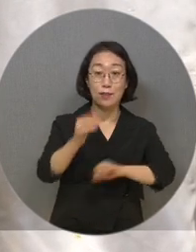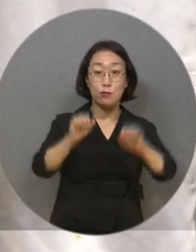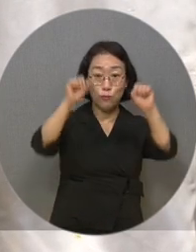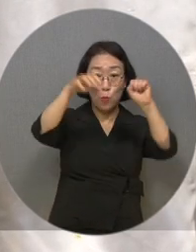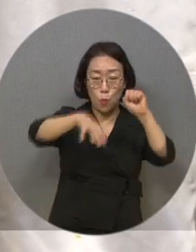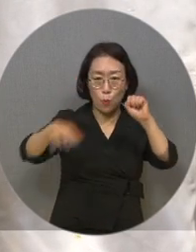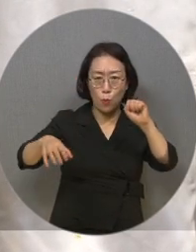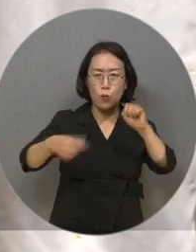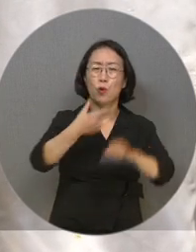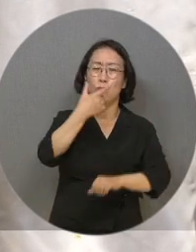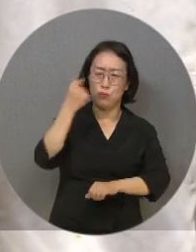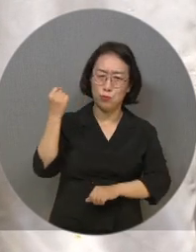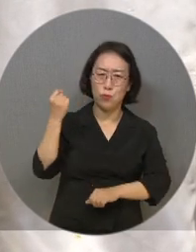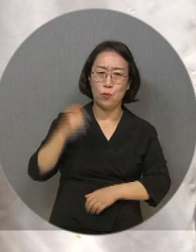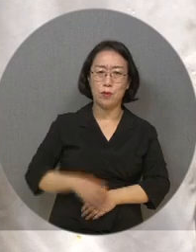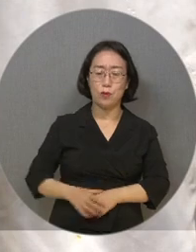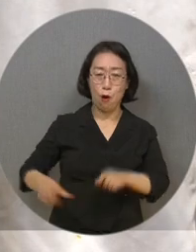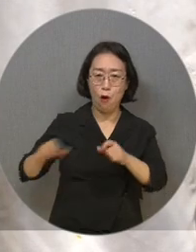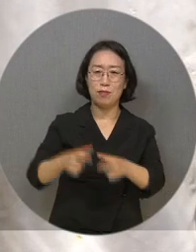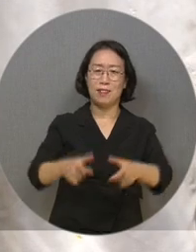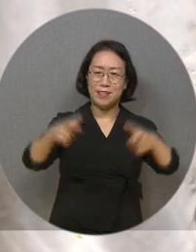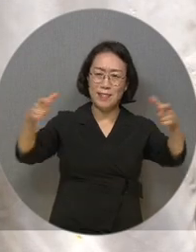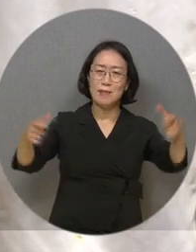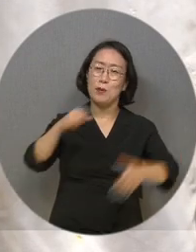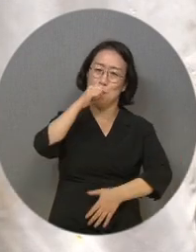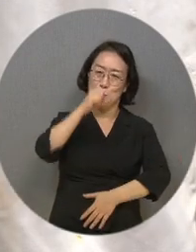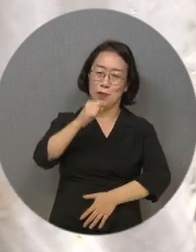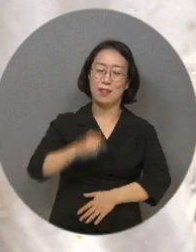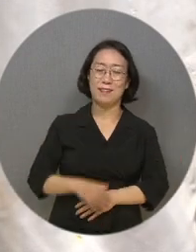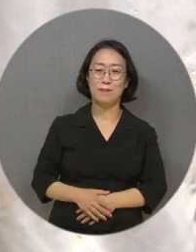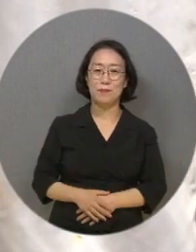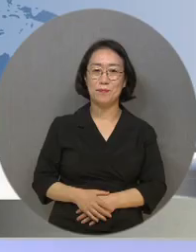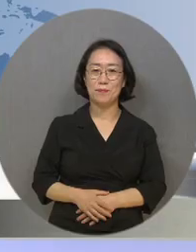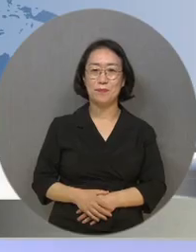시설이 부족한 것, 그것을 좀 더 많이 해줬으면 좋겠다는 바람입니다.